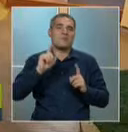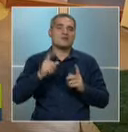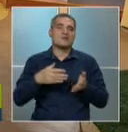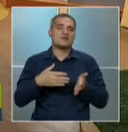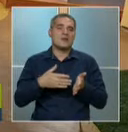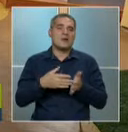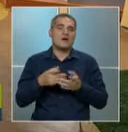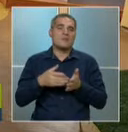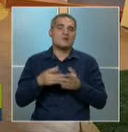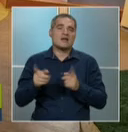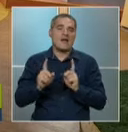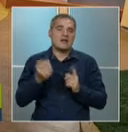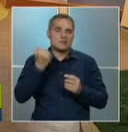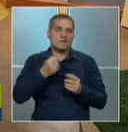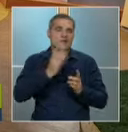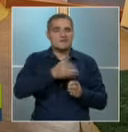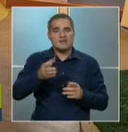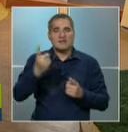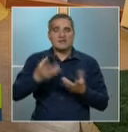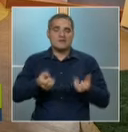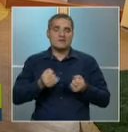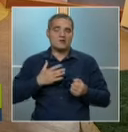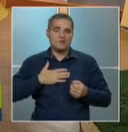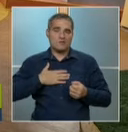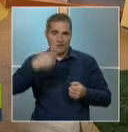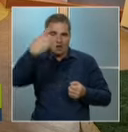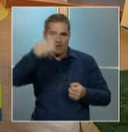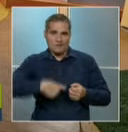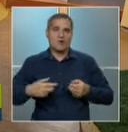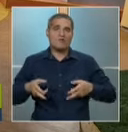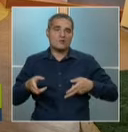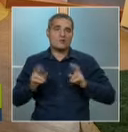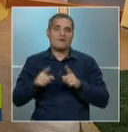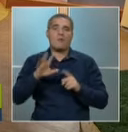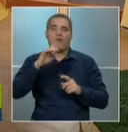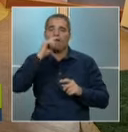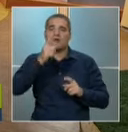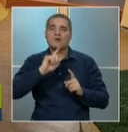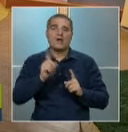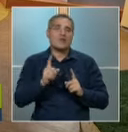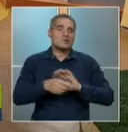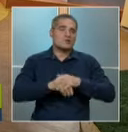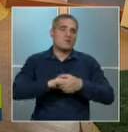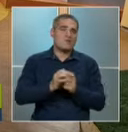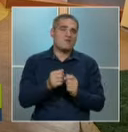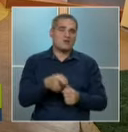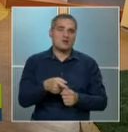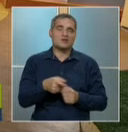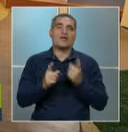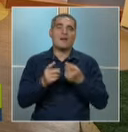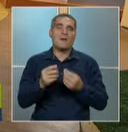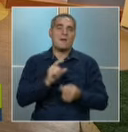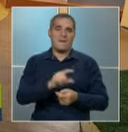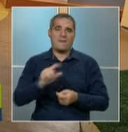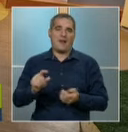да кажеш, че всеки сам взима своето решение? Точно така. Индивидуалните решения са много по-важни и не можеш да обвиниш една група